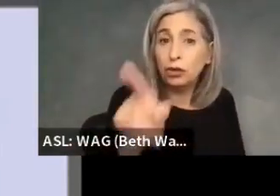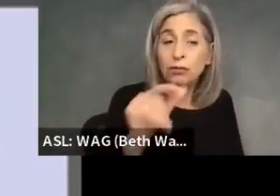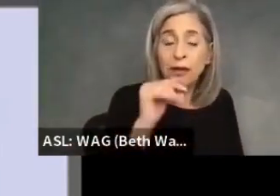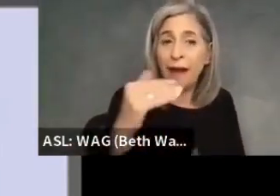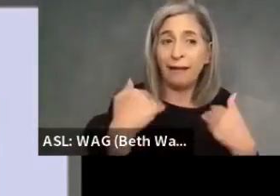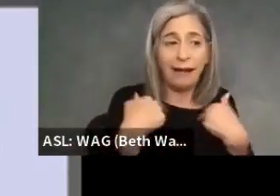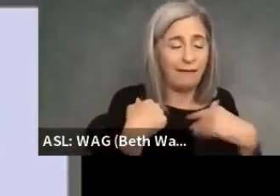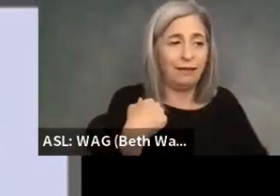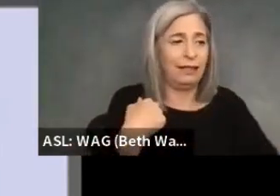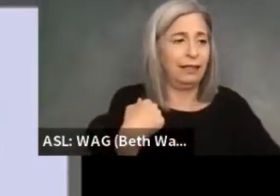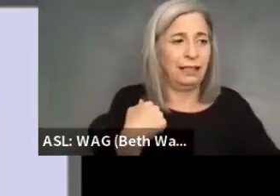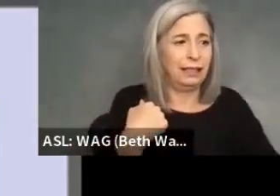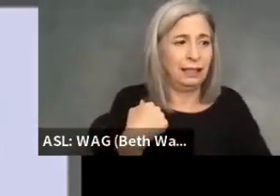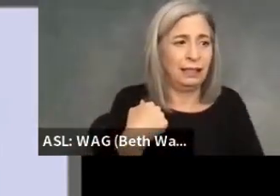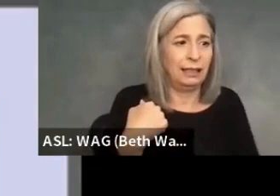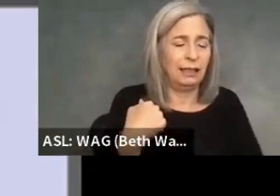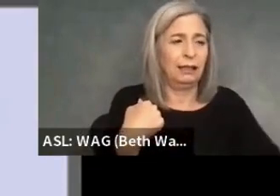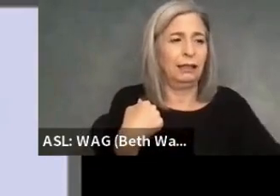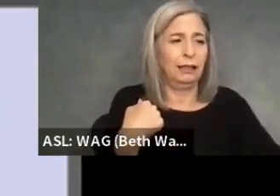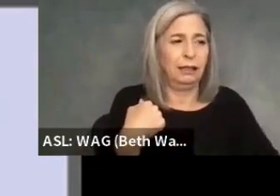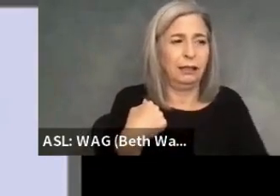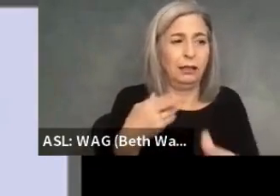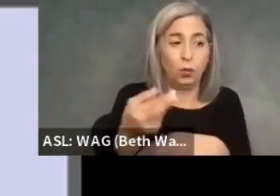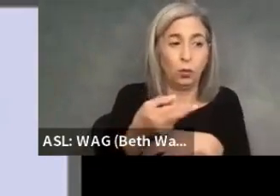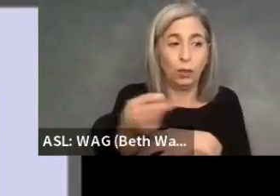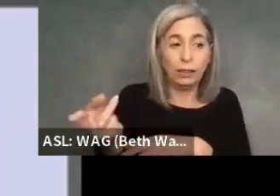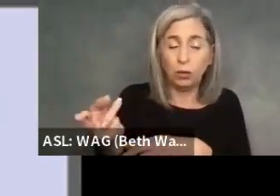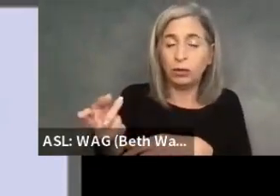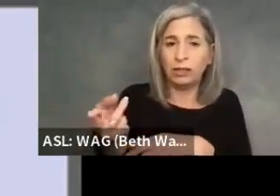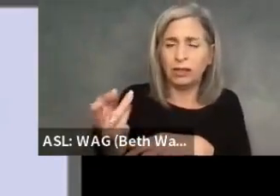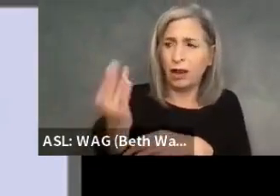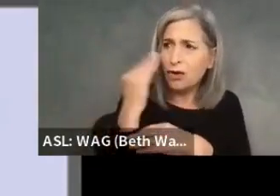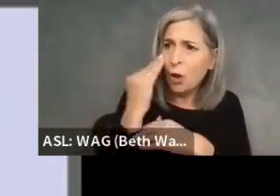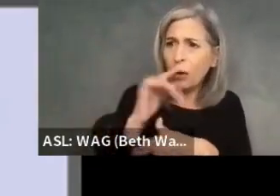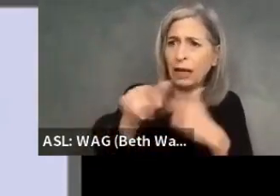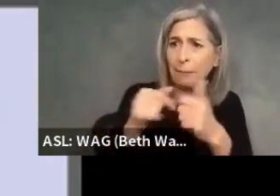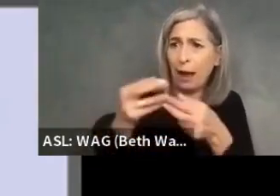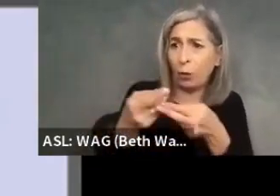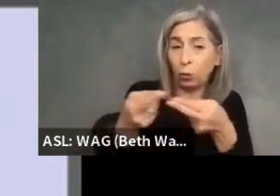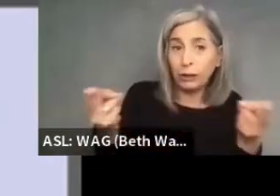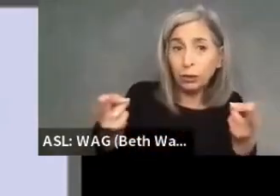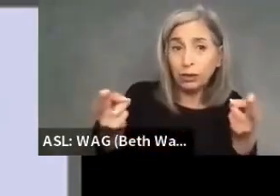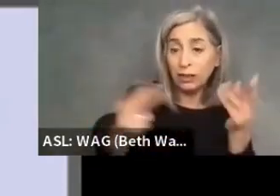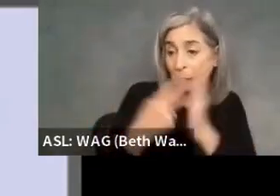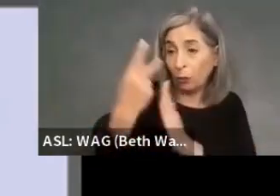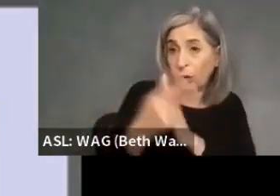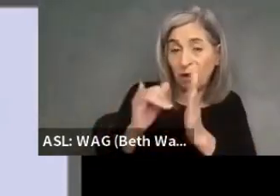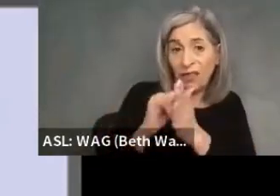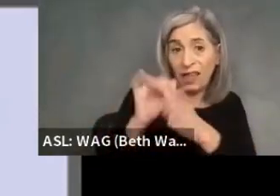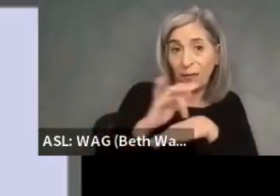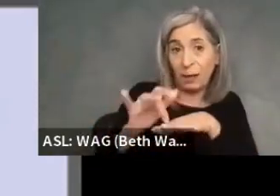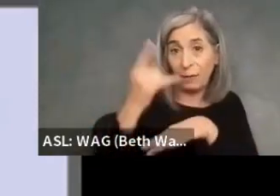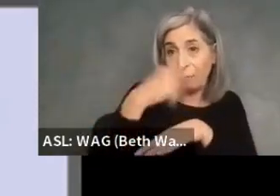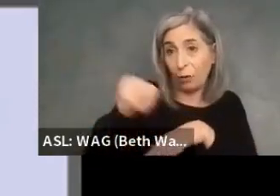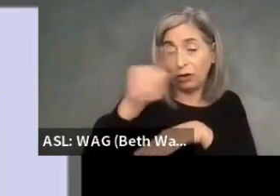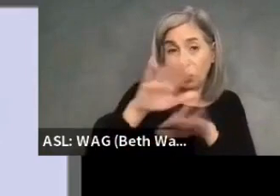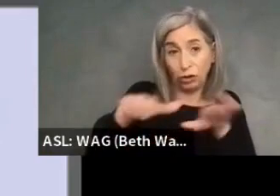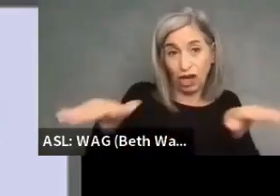如果无法良好的沟通的话，对你孩子的一个成长教育是非